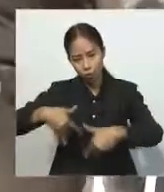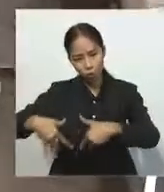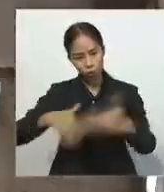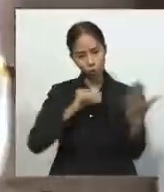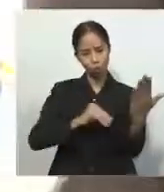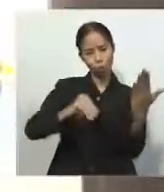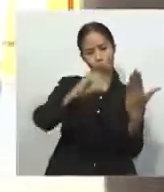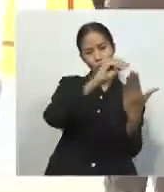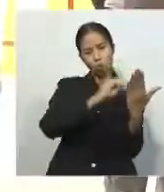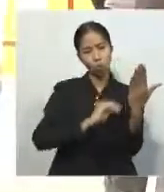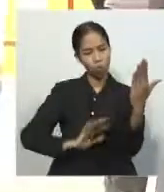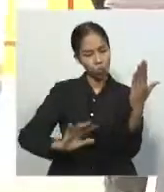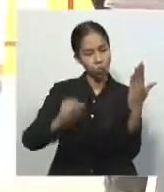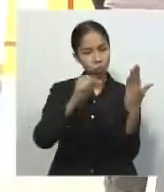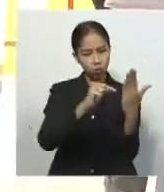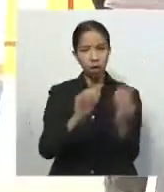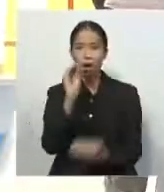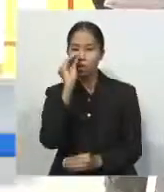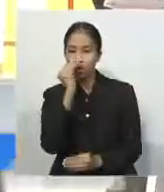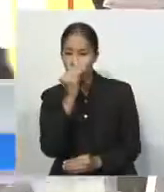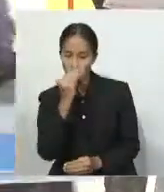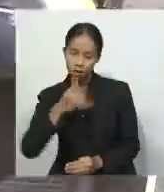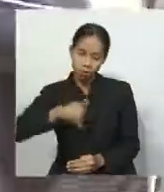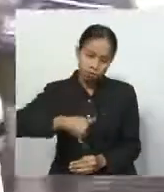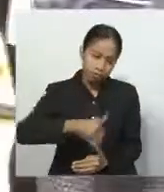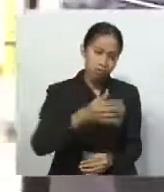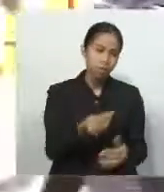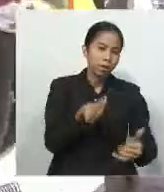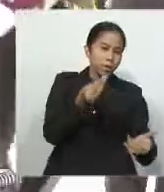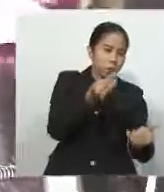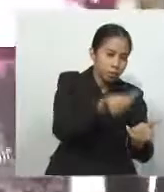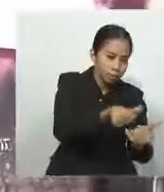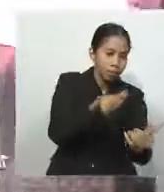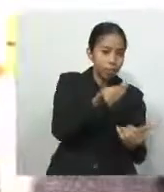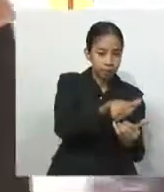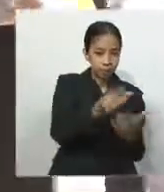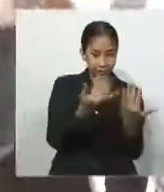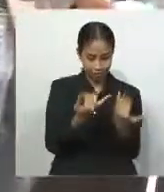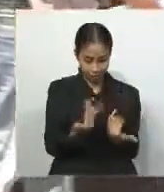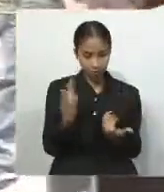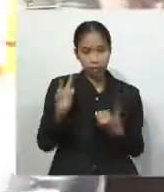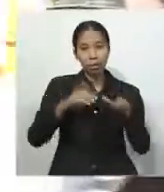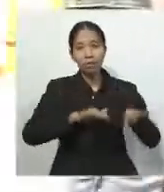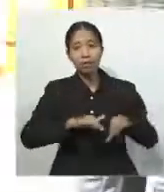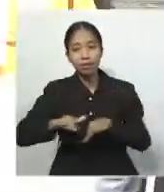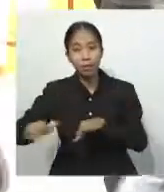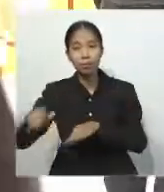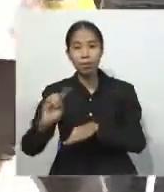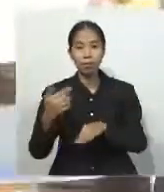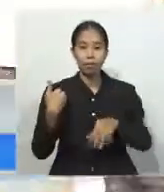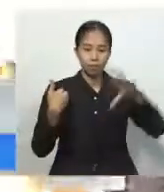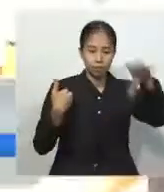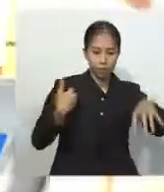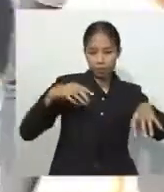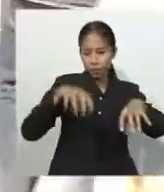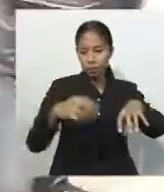วทุกสารทิศนะคะเดินทางมาวางดอกไม้จันทร์ค่ะในบริเวณนี้นะคะเจ้าหน้าที่ก็จะจัดเตรียมในการวางดอกไม้จันทร์2จุด